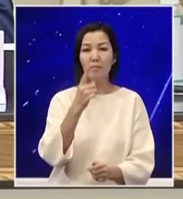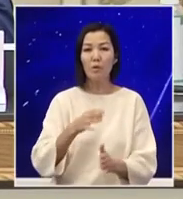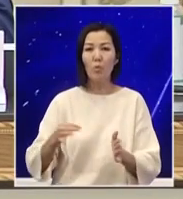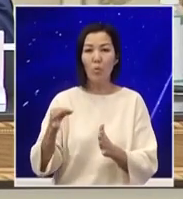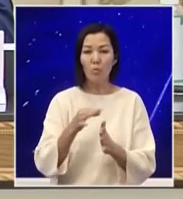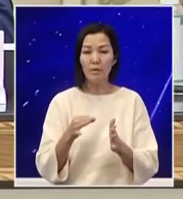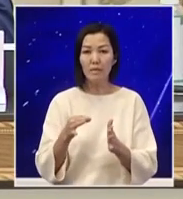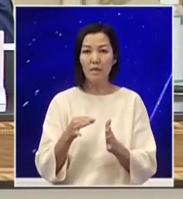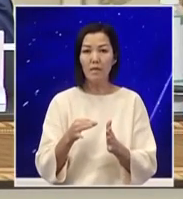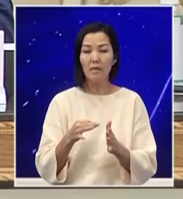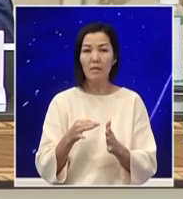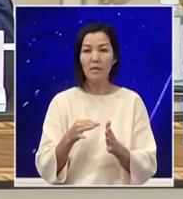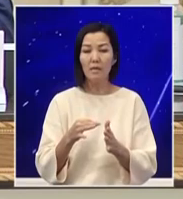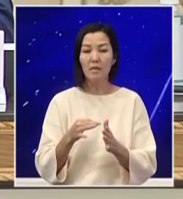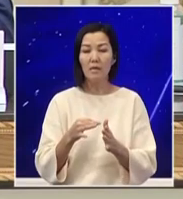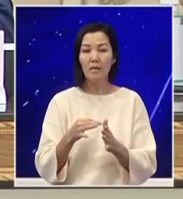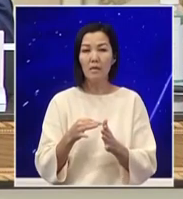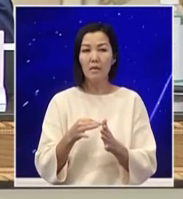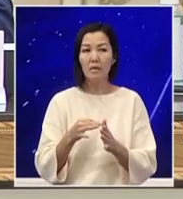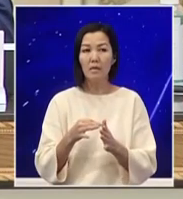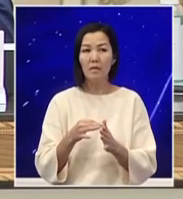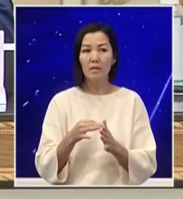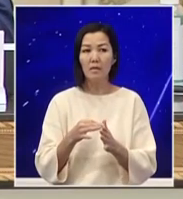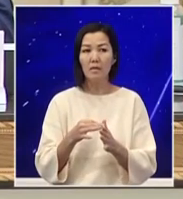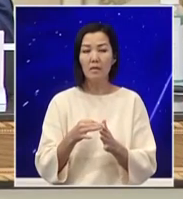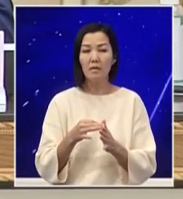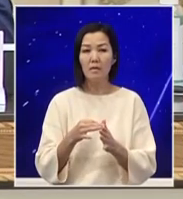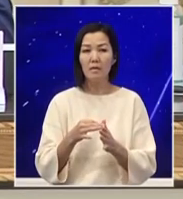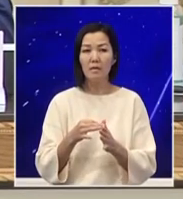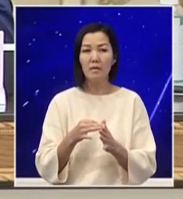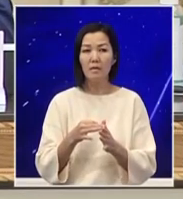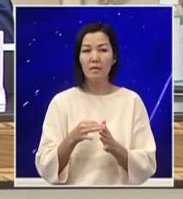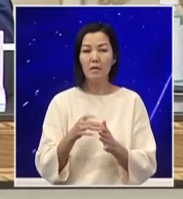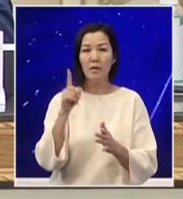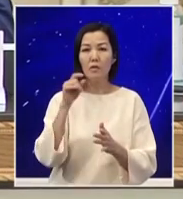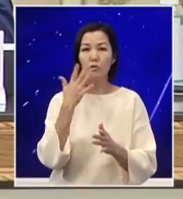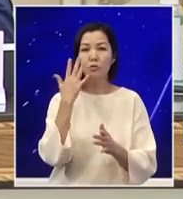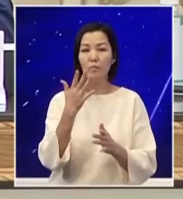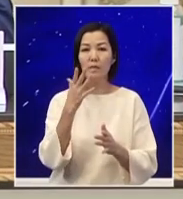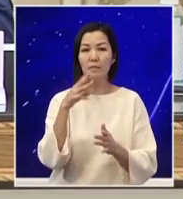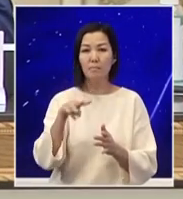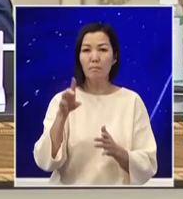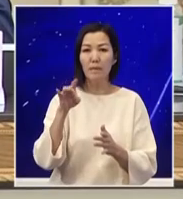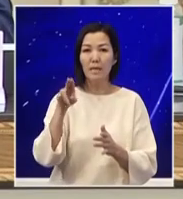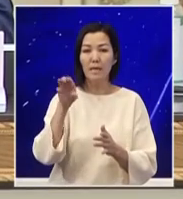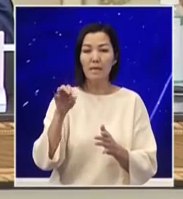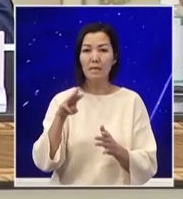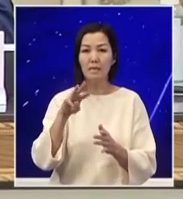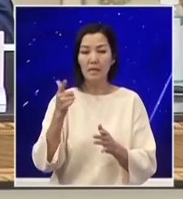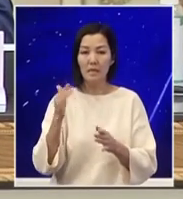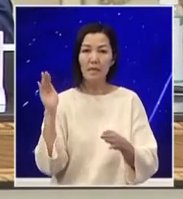бір одноразово, вот, бір жағдайда 105 миллиард теңге